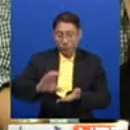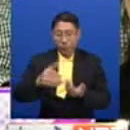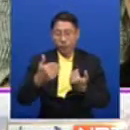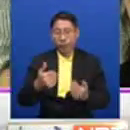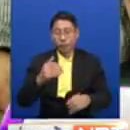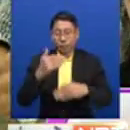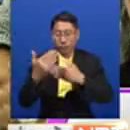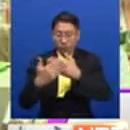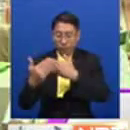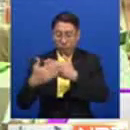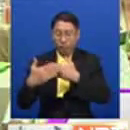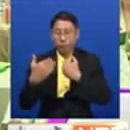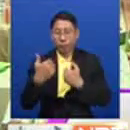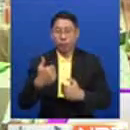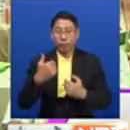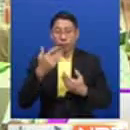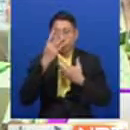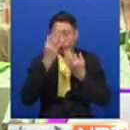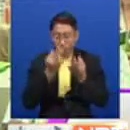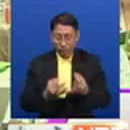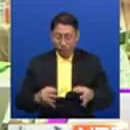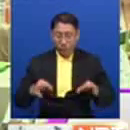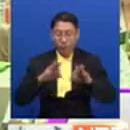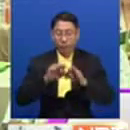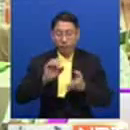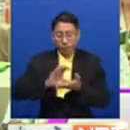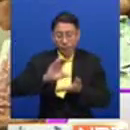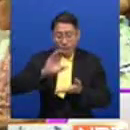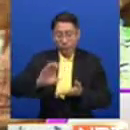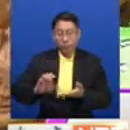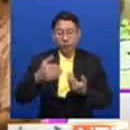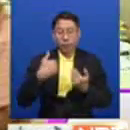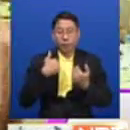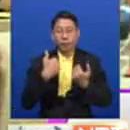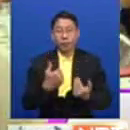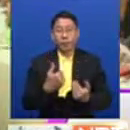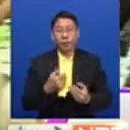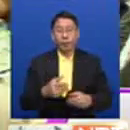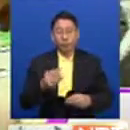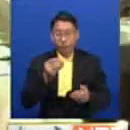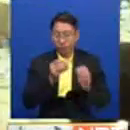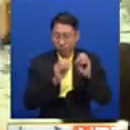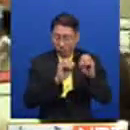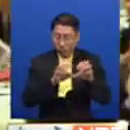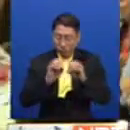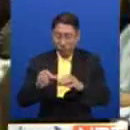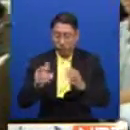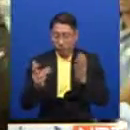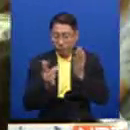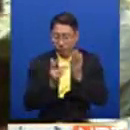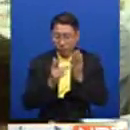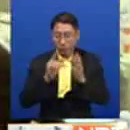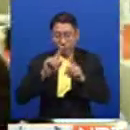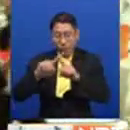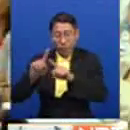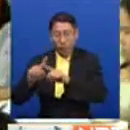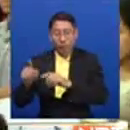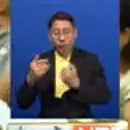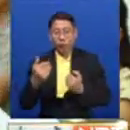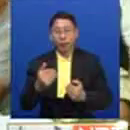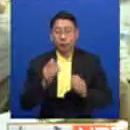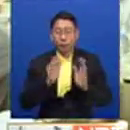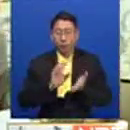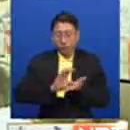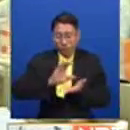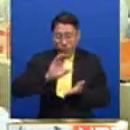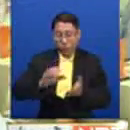การกระตุ้นและให้ความสำคัญกับการลงทุนโดยมีการให้ความรู้และเทคนิคด้านการลงทุนต่างๆกับนักล